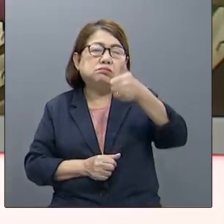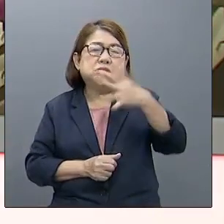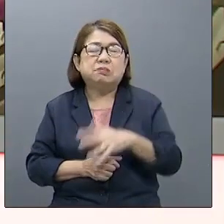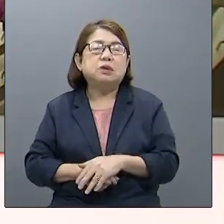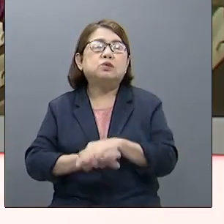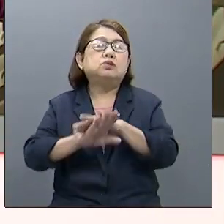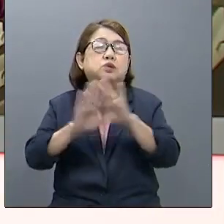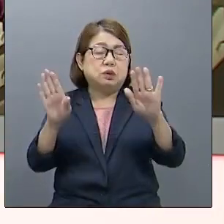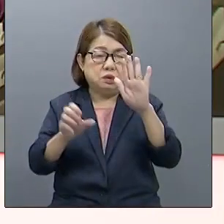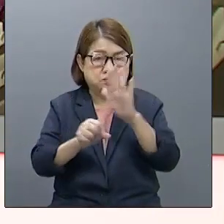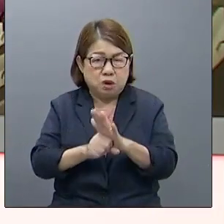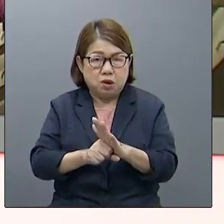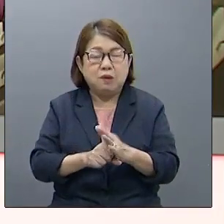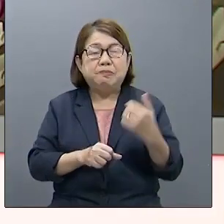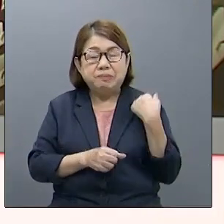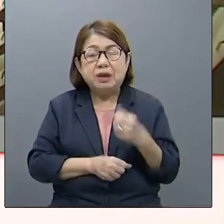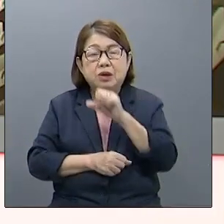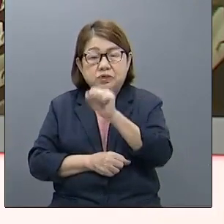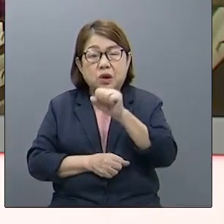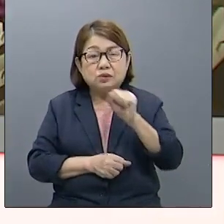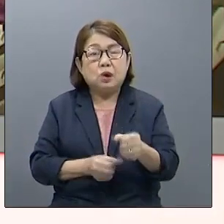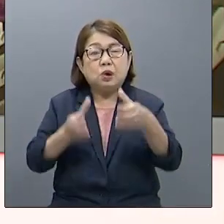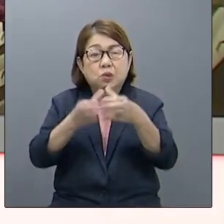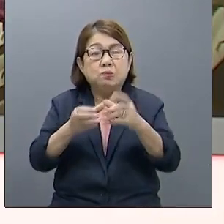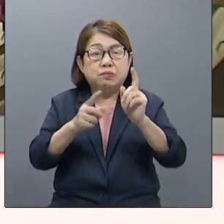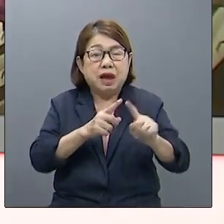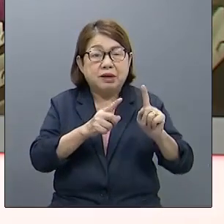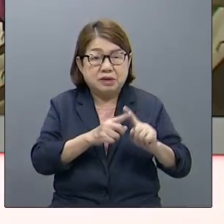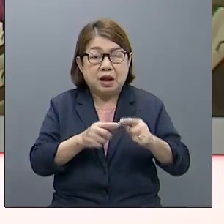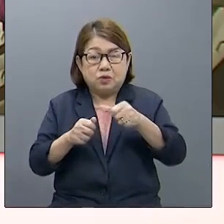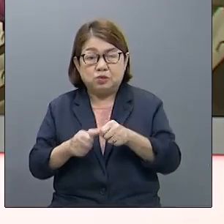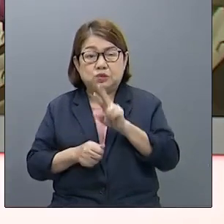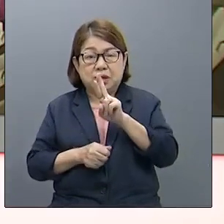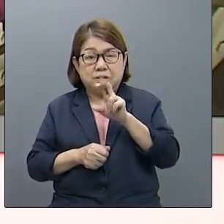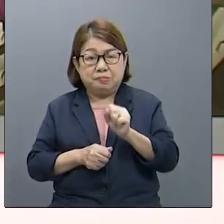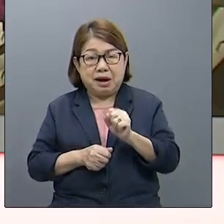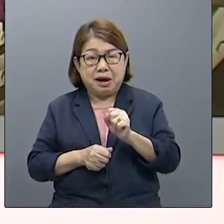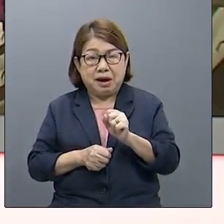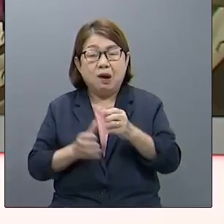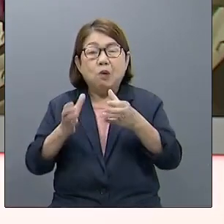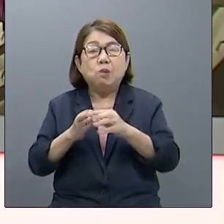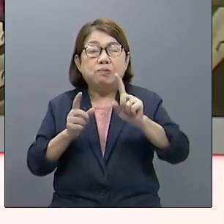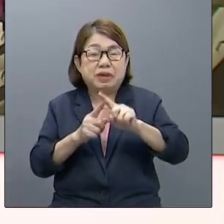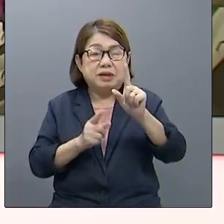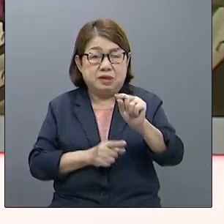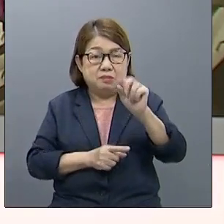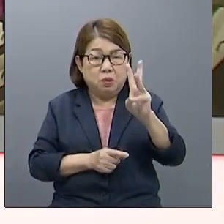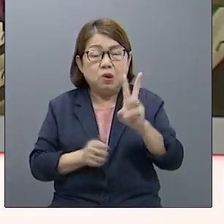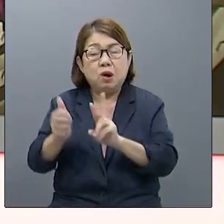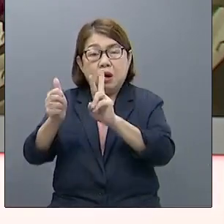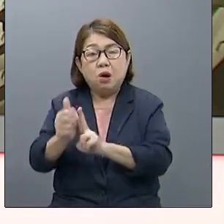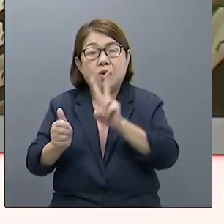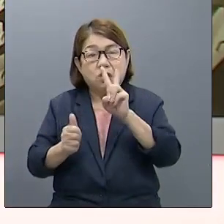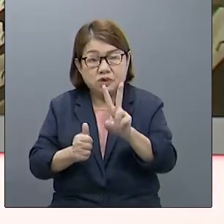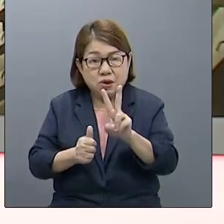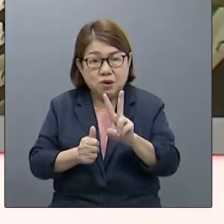จากการประชุมร่วมกันของสส.ทุกพรรคในสภาผู้แทนราษฎรชุดที่ 26รองประธานสภาคนที่ 2พี่เชิด